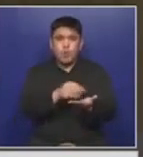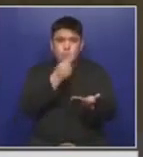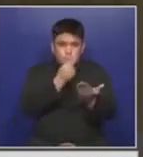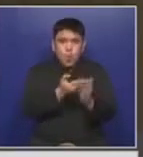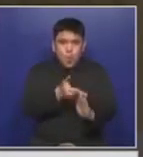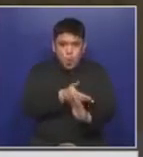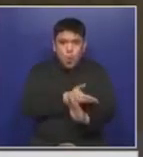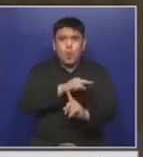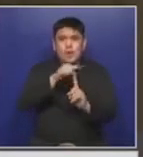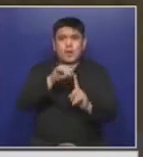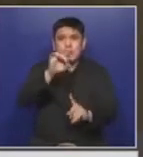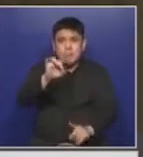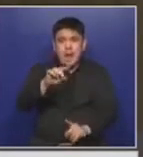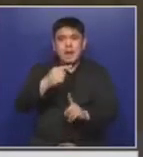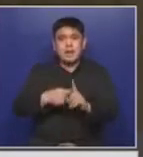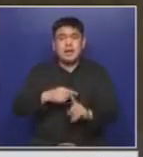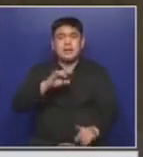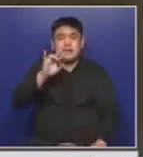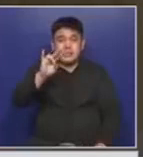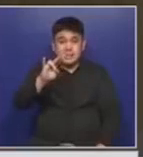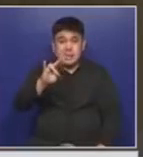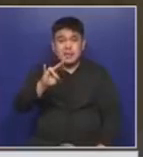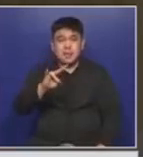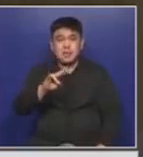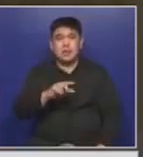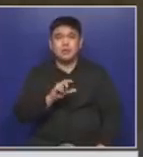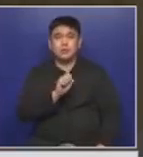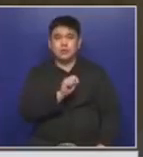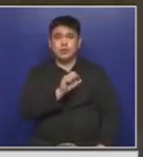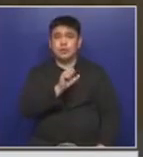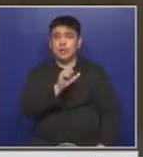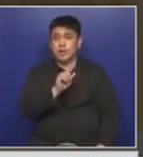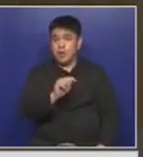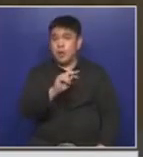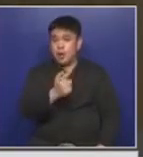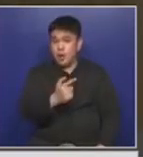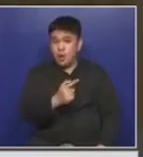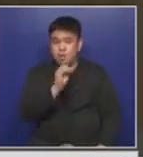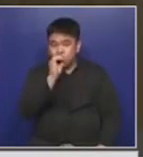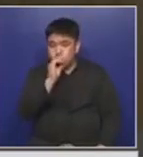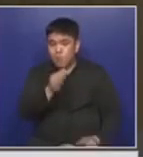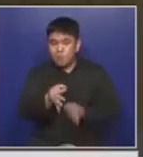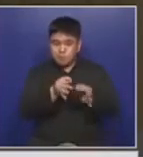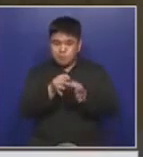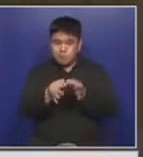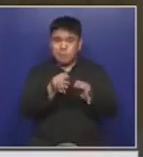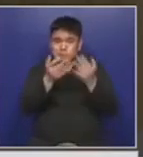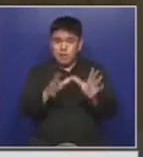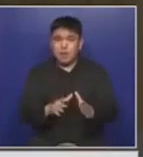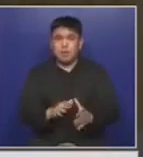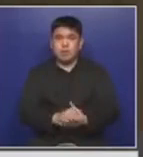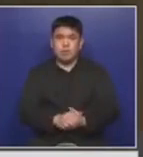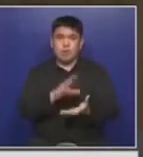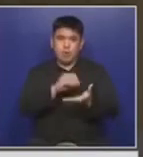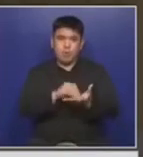ะครับในวันที่8กรกฎาคมแต่สตง.เนี่ยได้ชี้แจงว่าข้อมูลนี้ไม่ถูกต้องด้วยถ้อย